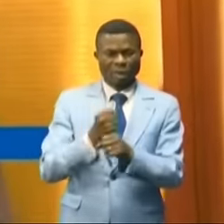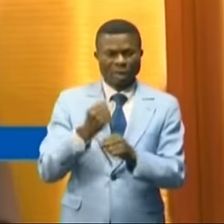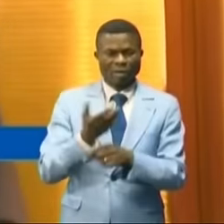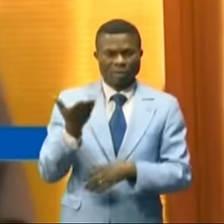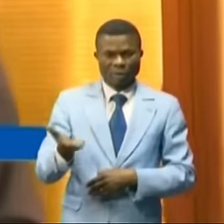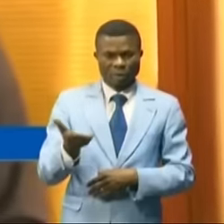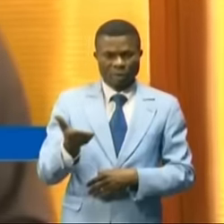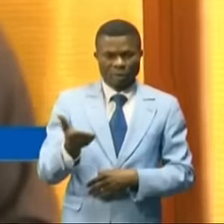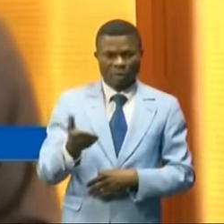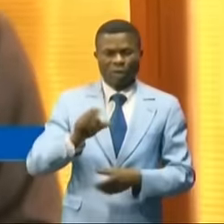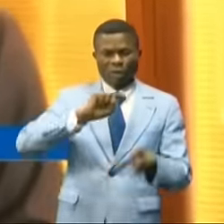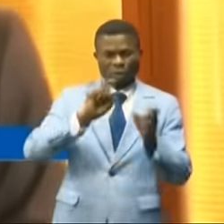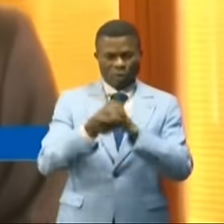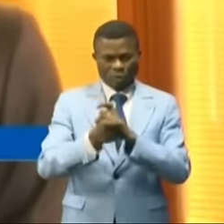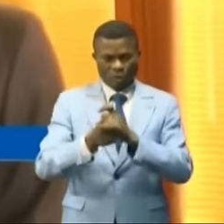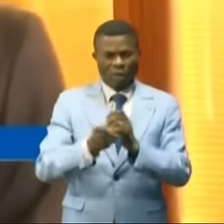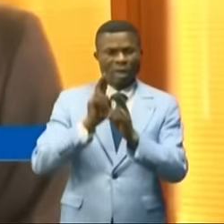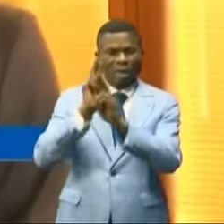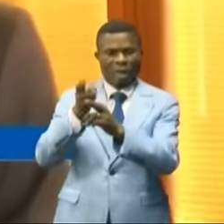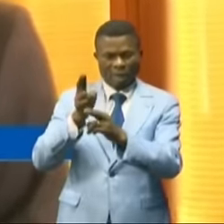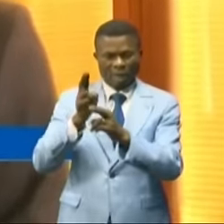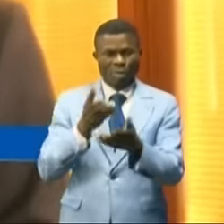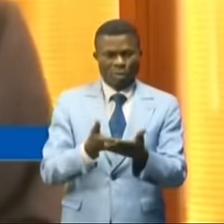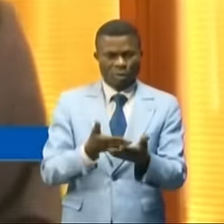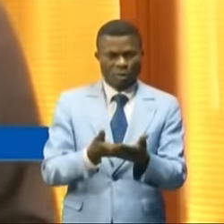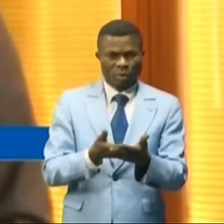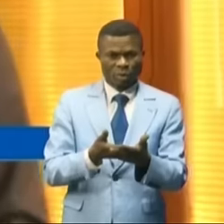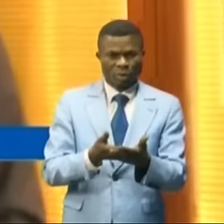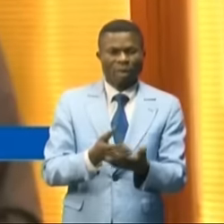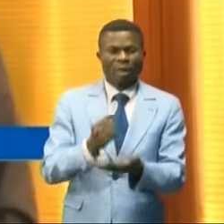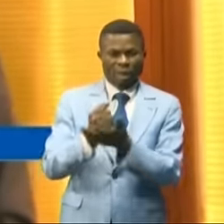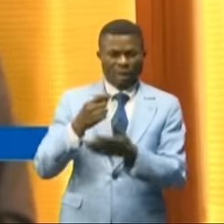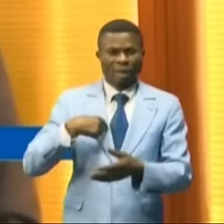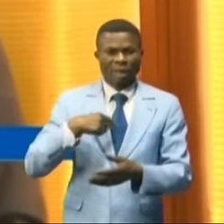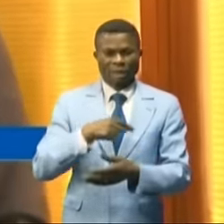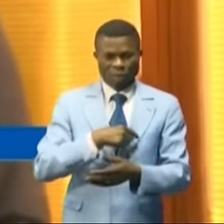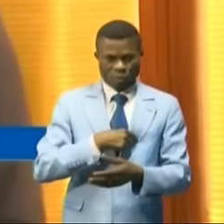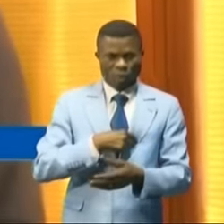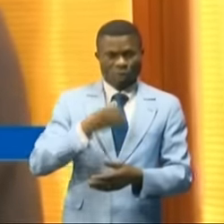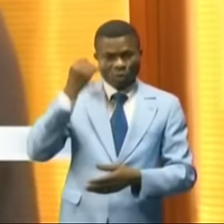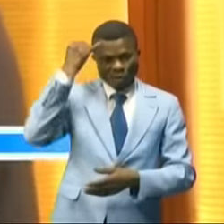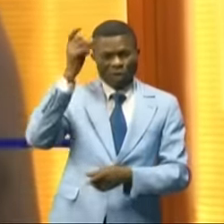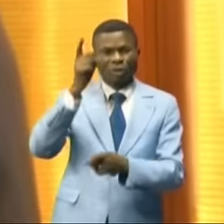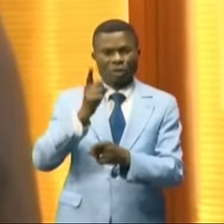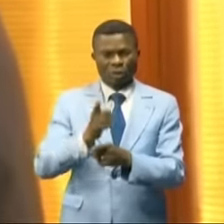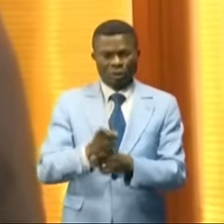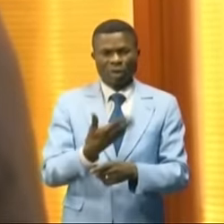et amélioré le rapport de cadrage qui nous a fixé le fondement et les